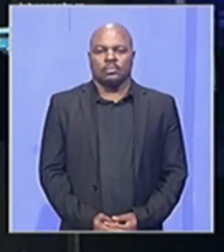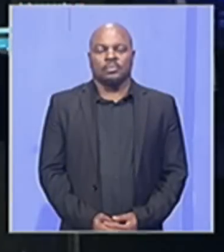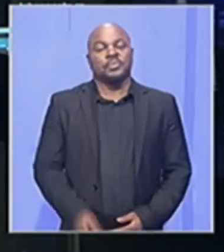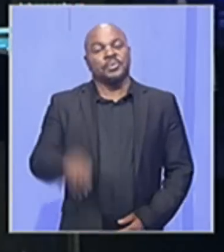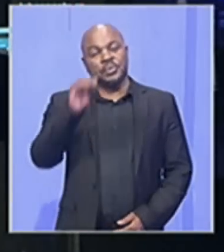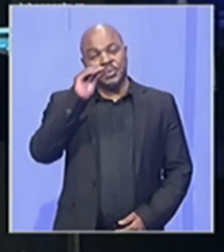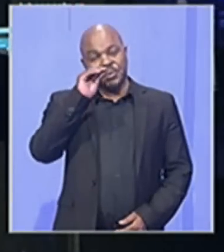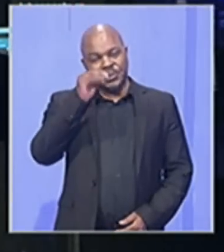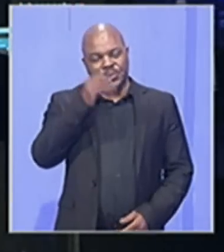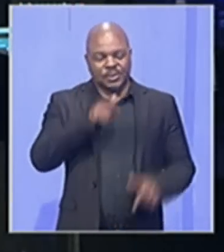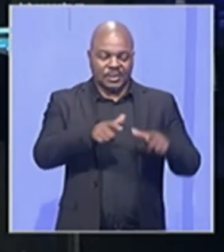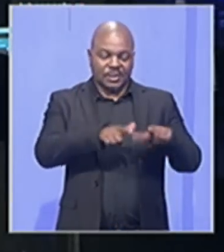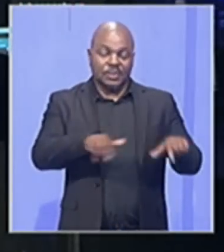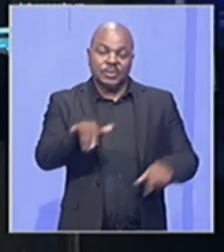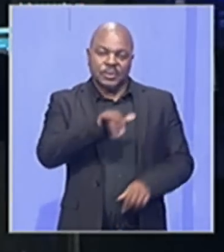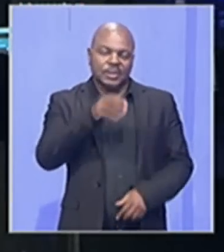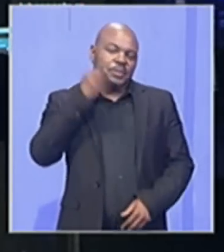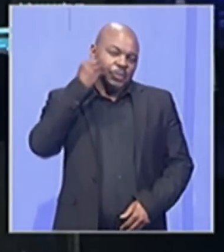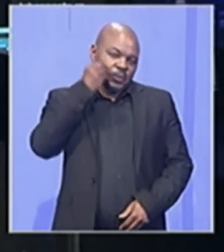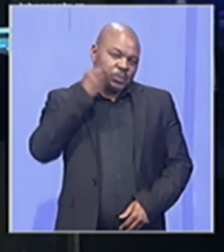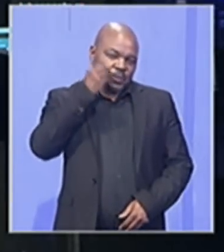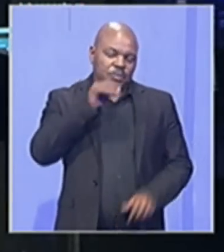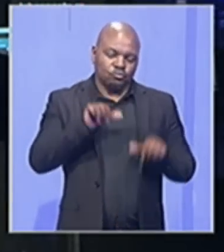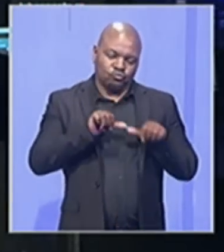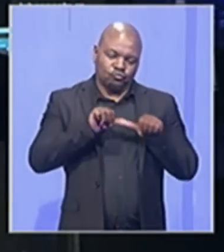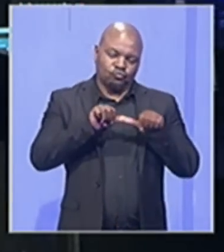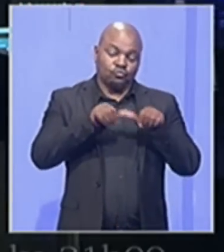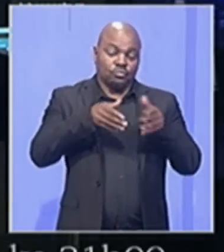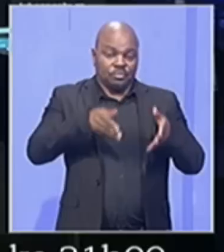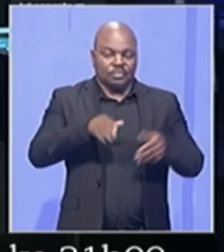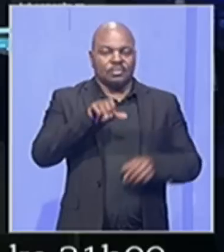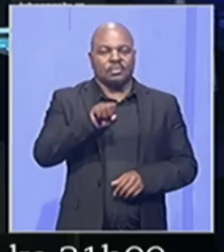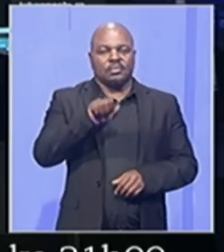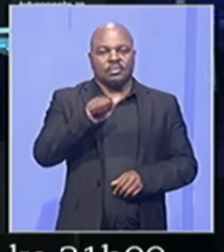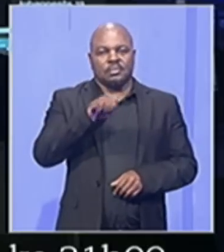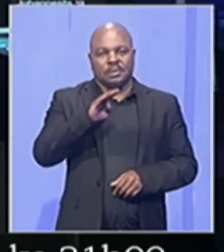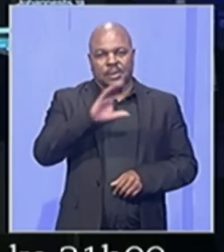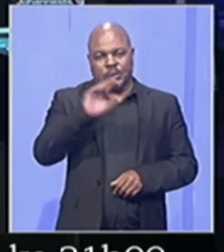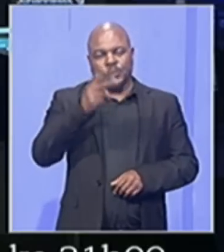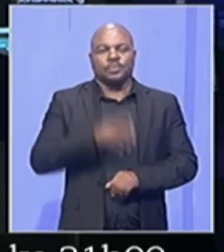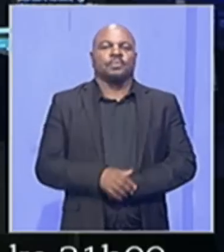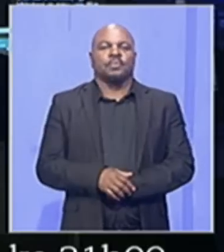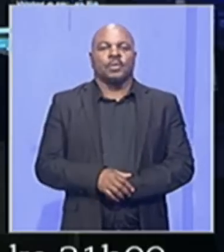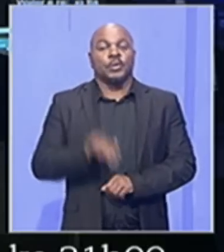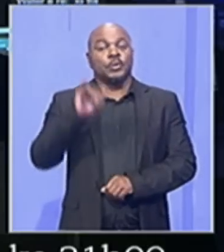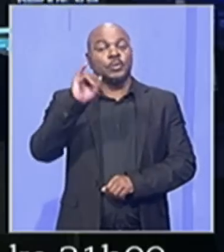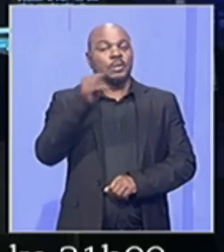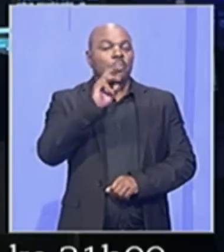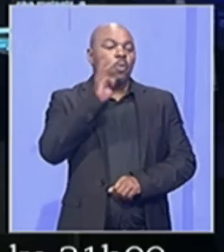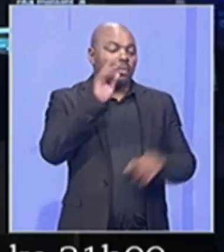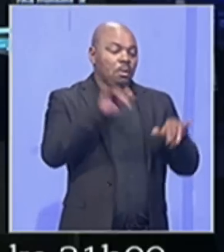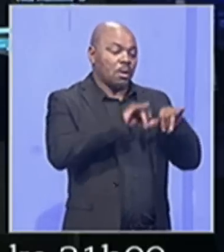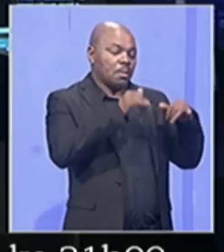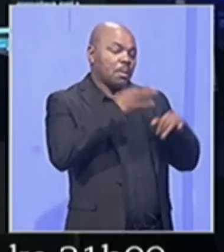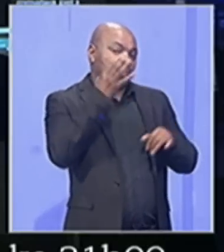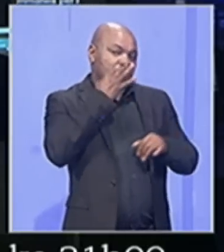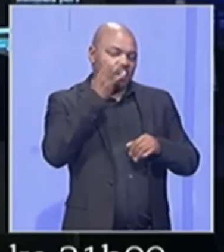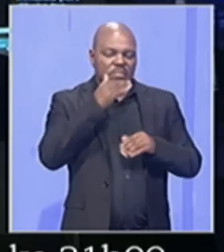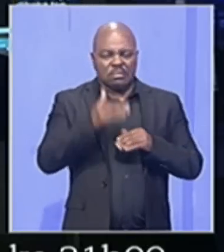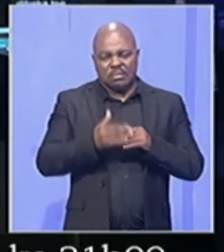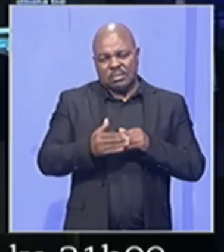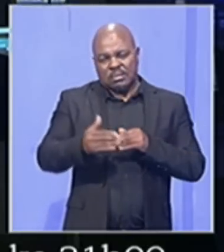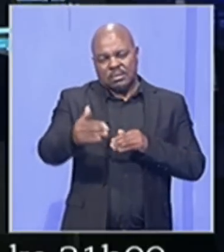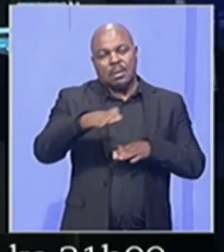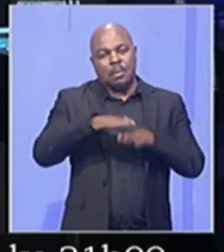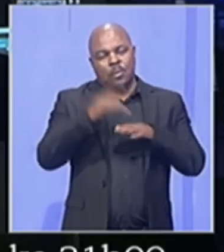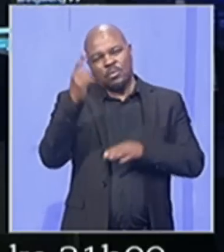Ditaba ka puo ya marena ya Sesotho di tswela pele ho SABC2. Johannesburg Water e re ho tlang ka matsatsi a mmalwa pele dibaka tse angweng ke phepelo ya